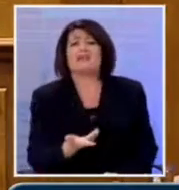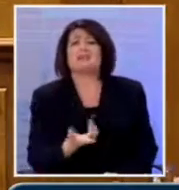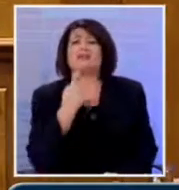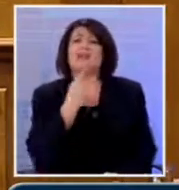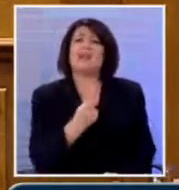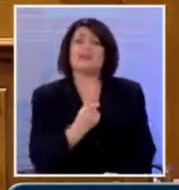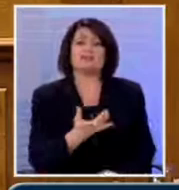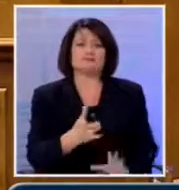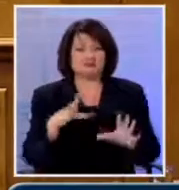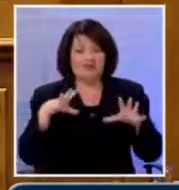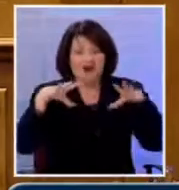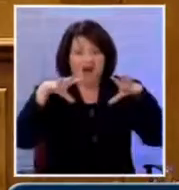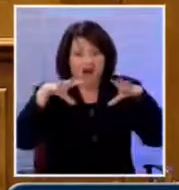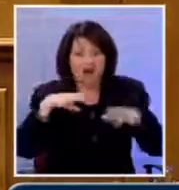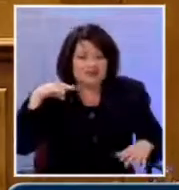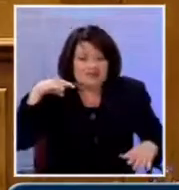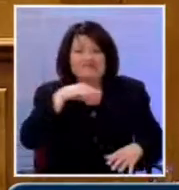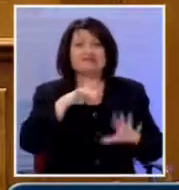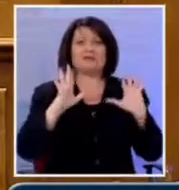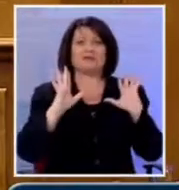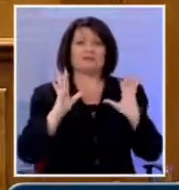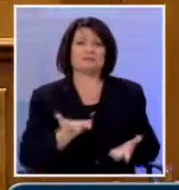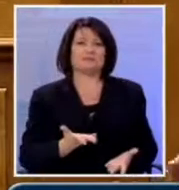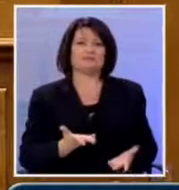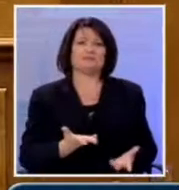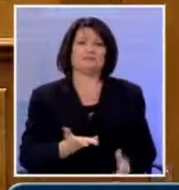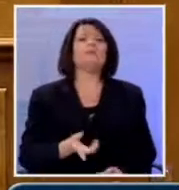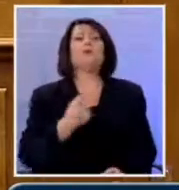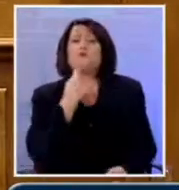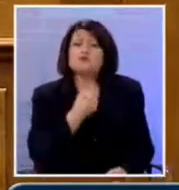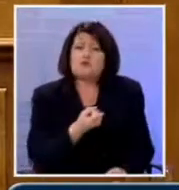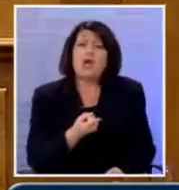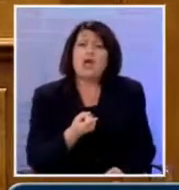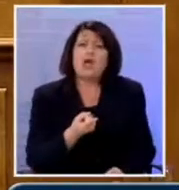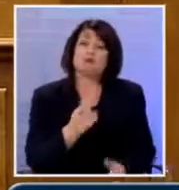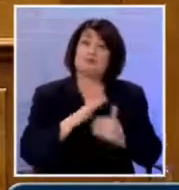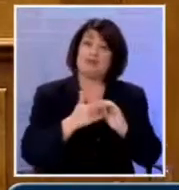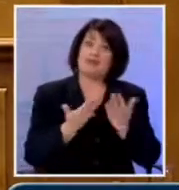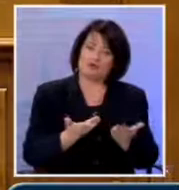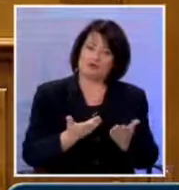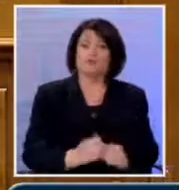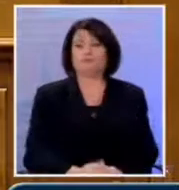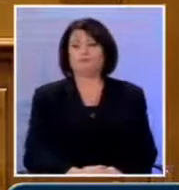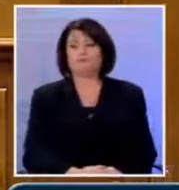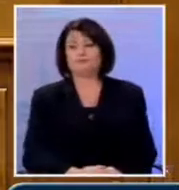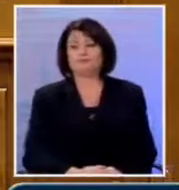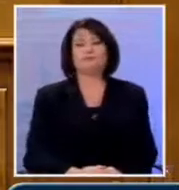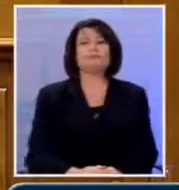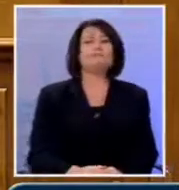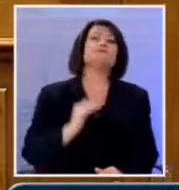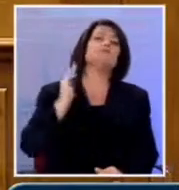σε μπαμπούλα διεθνούς δικαίου. Και σας λέω τώρα κάτι πολύ ενδιαφέρον.